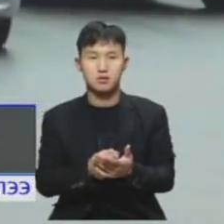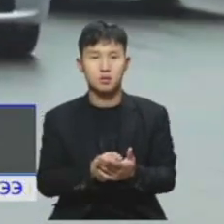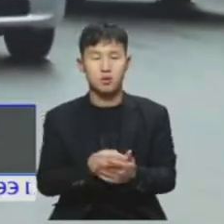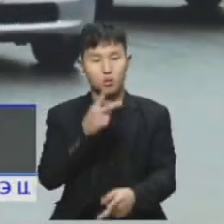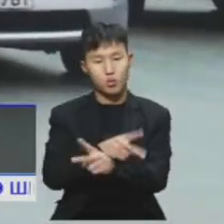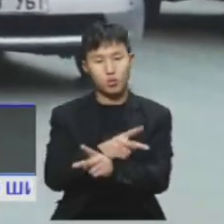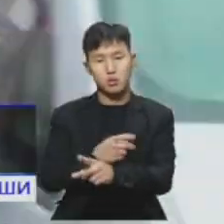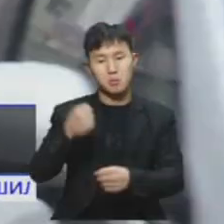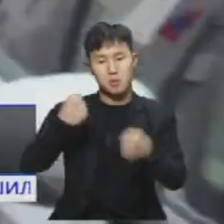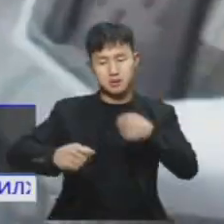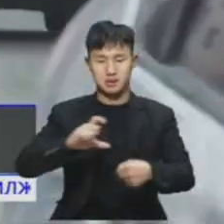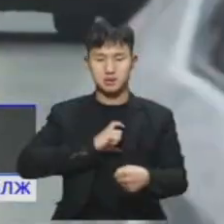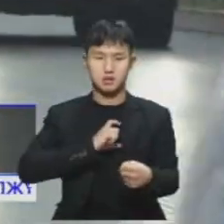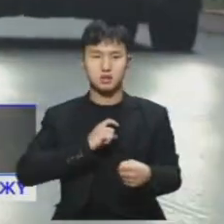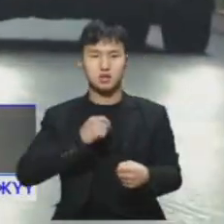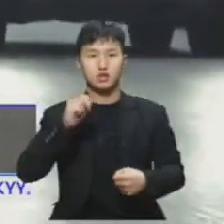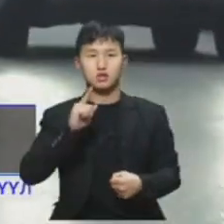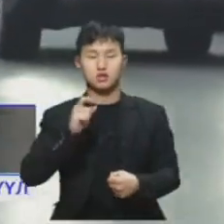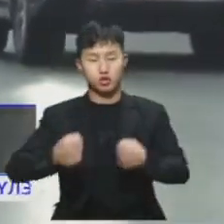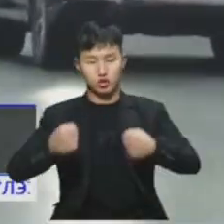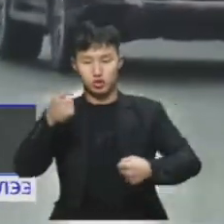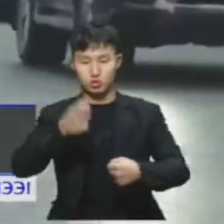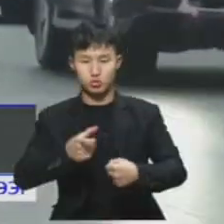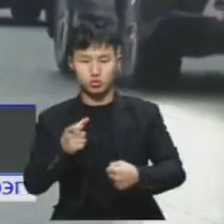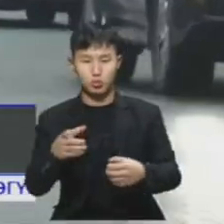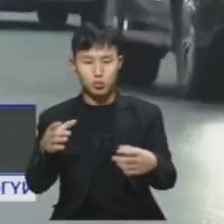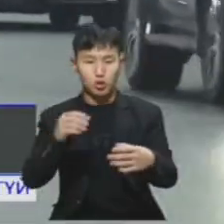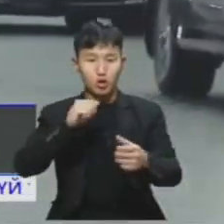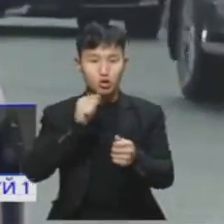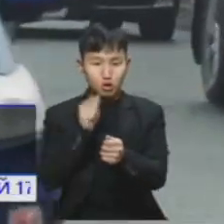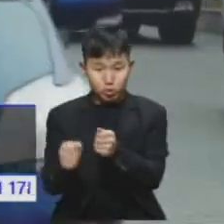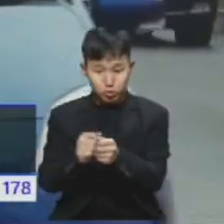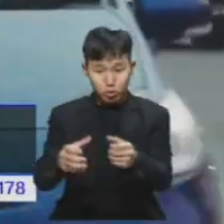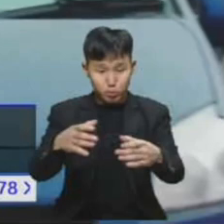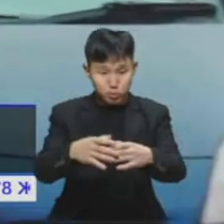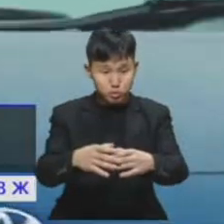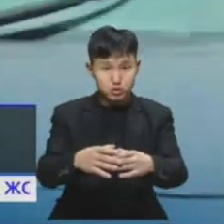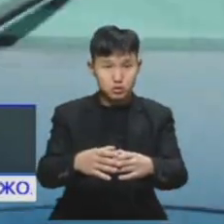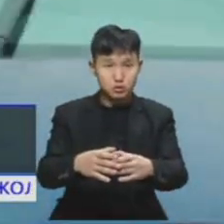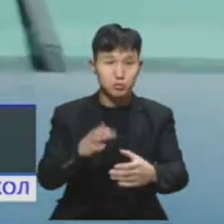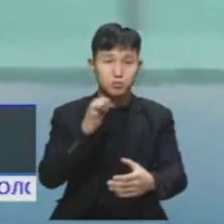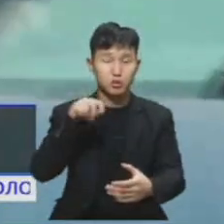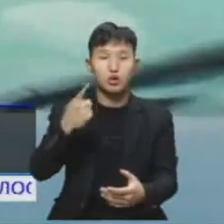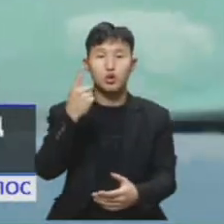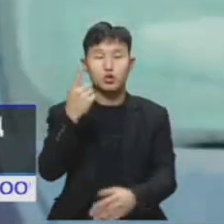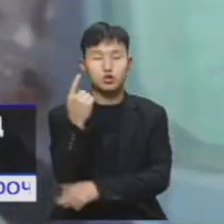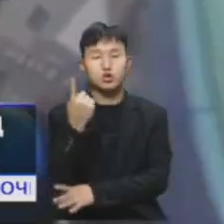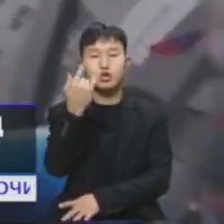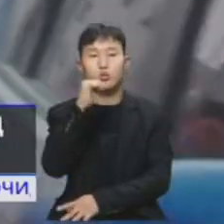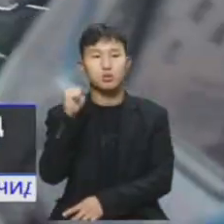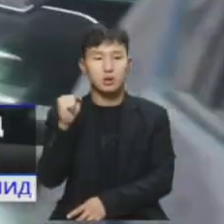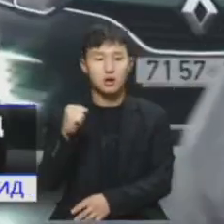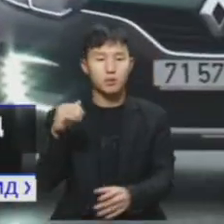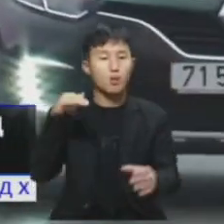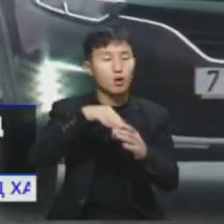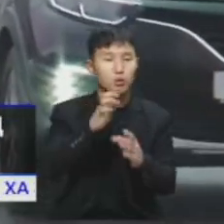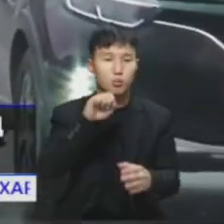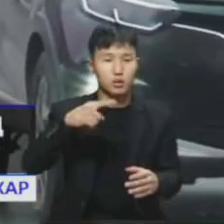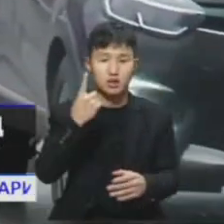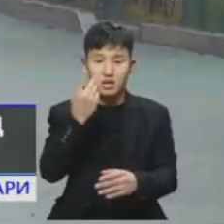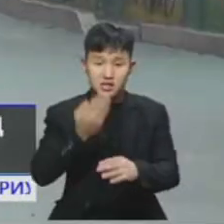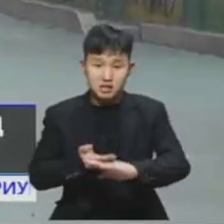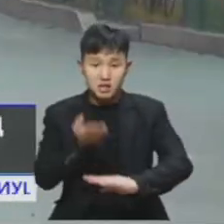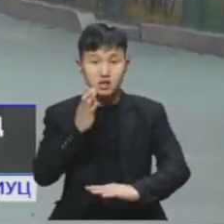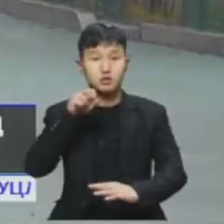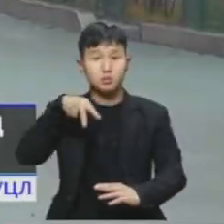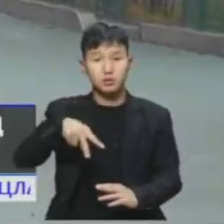автомашин эзэмшигч болон жолооч хотын даргын тогтоосон төлбөртэй бүсэд өдөрт нэг удаа нэвтрэхэд төлбөргүй буюу тэгэнэ. За харин өдөрт нэгээс зээш удаа нэвтрэх